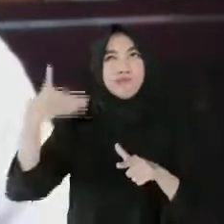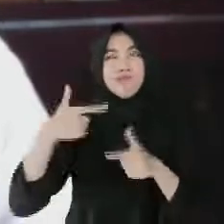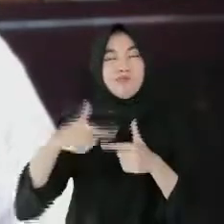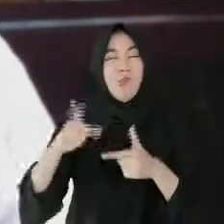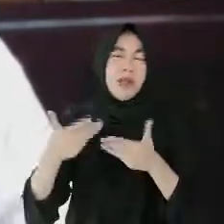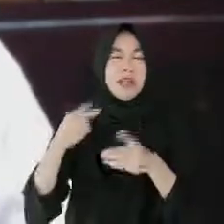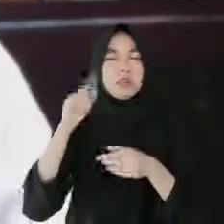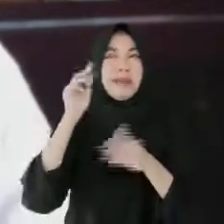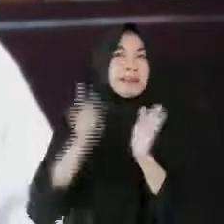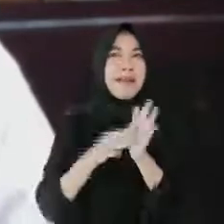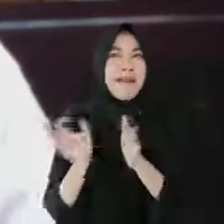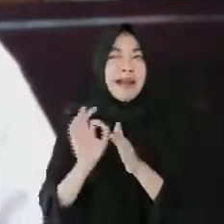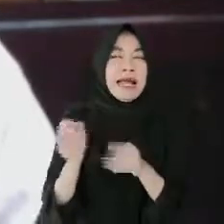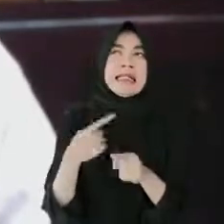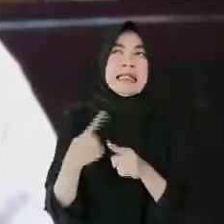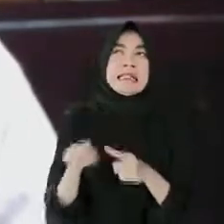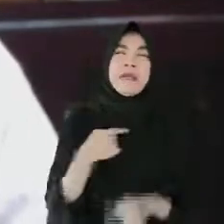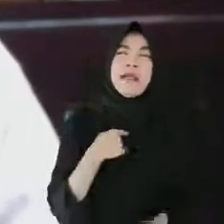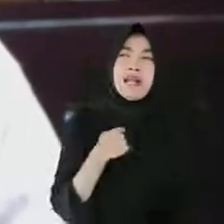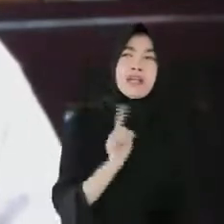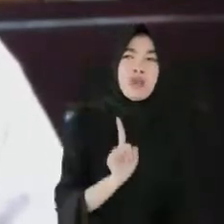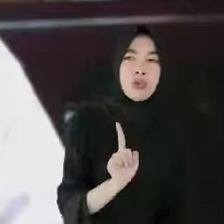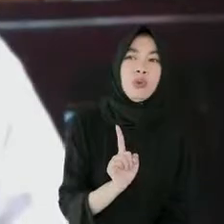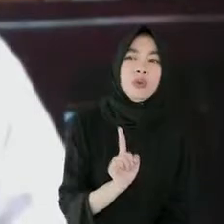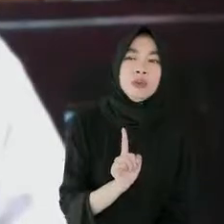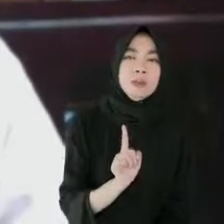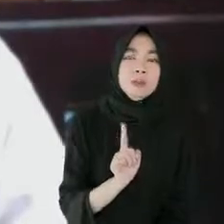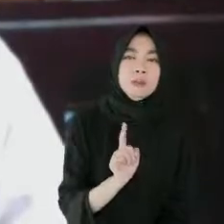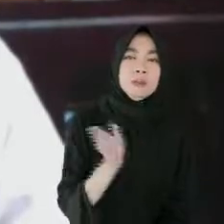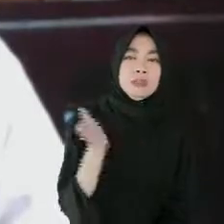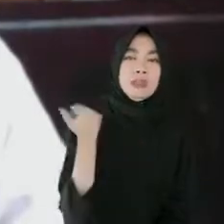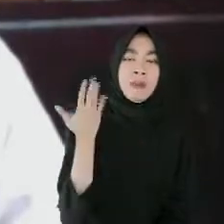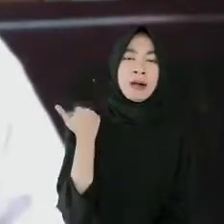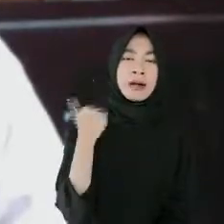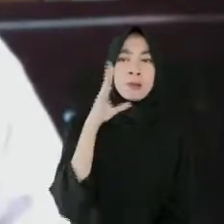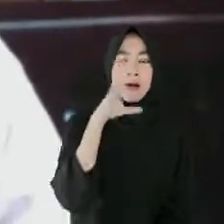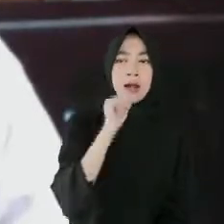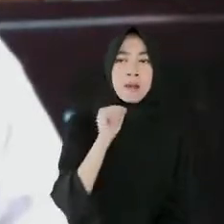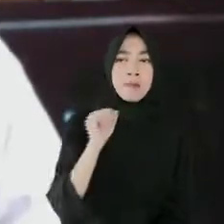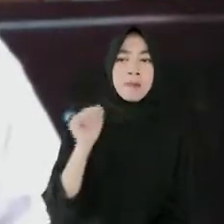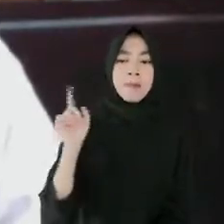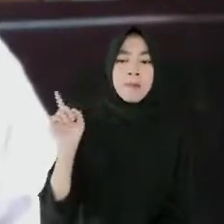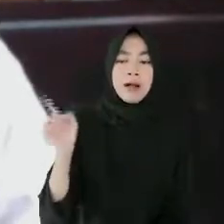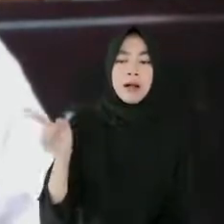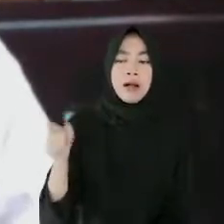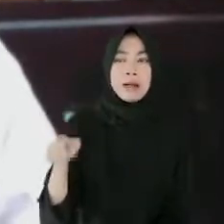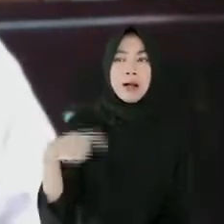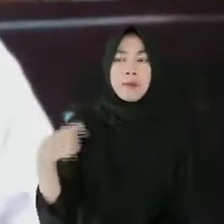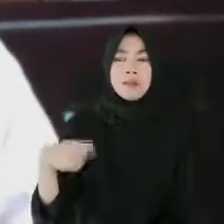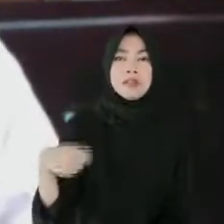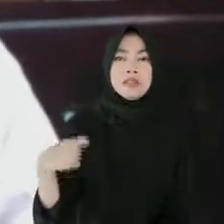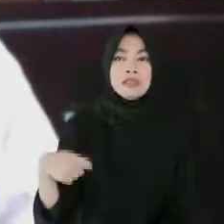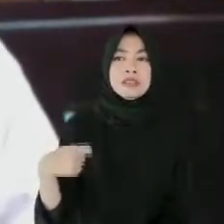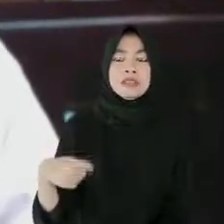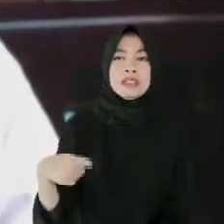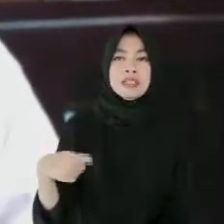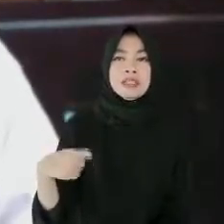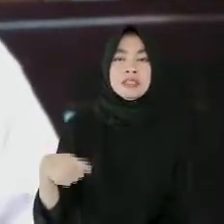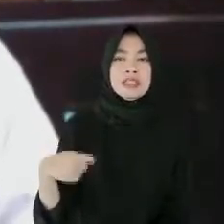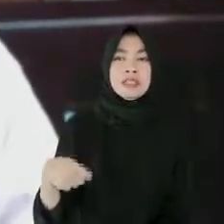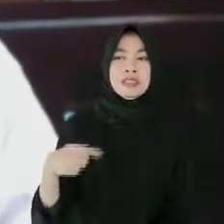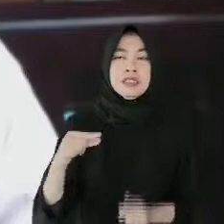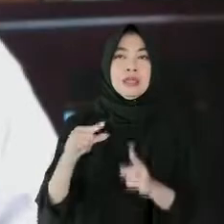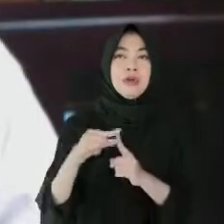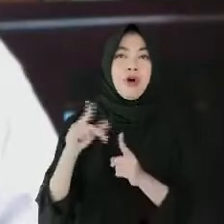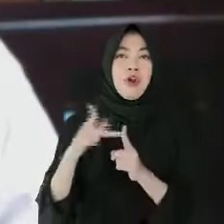hanya sedikit satu hal Master tadi malam itu ada arahan juga dipakai menkopolhukam dan juga Pak